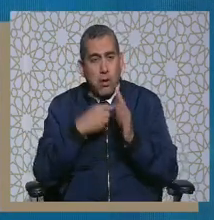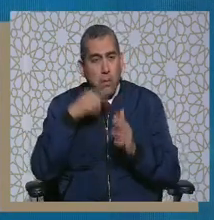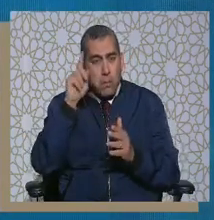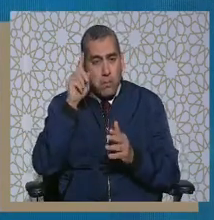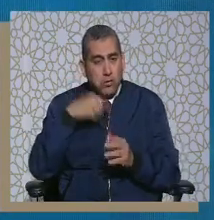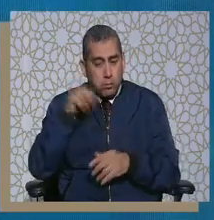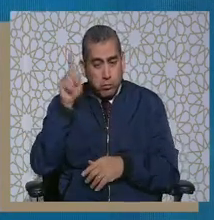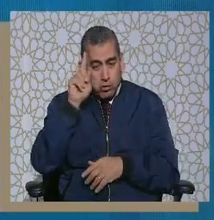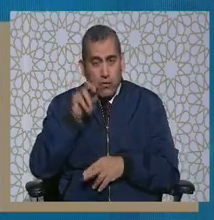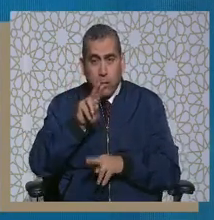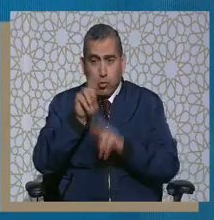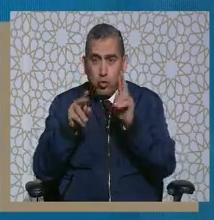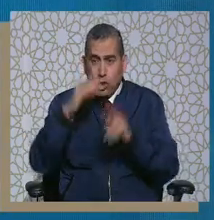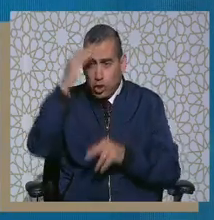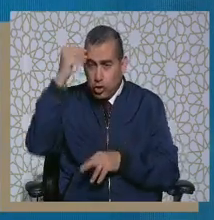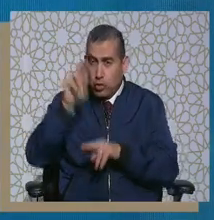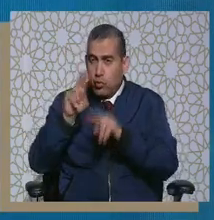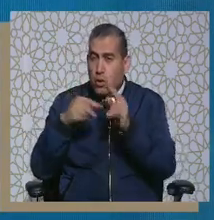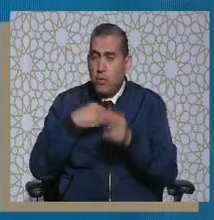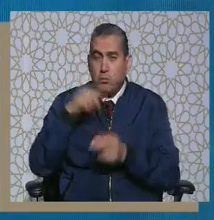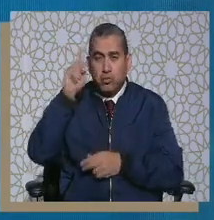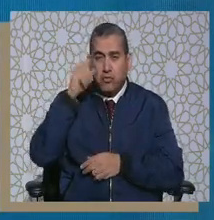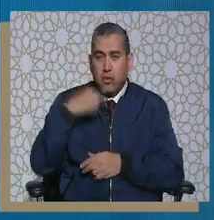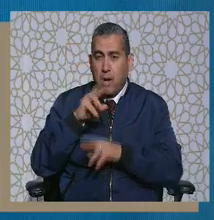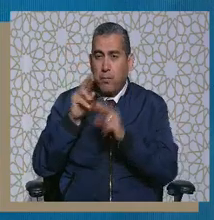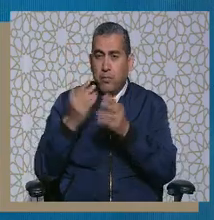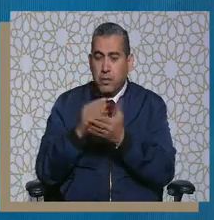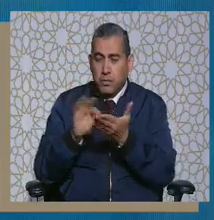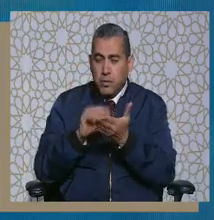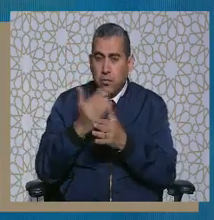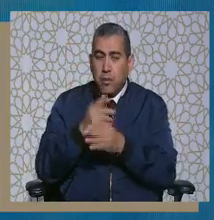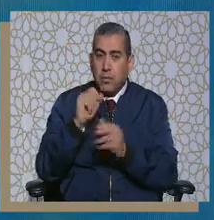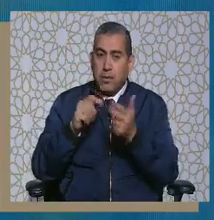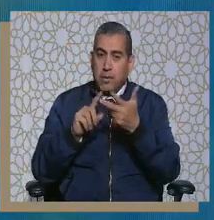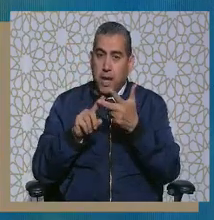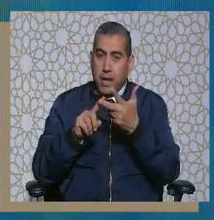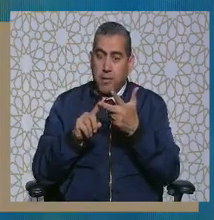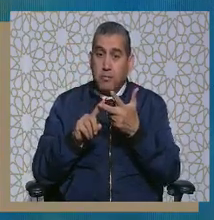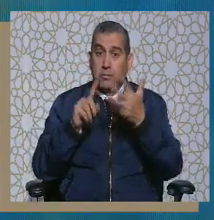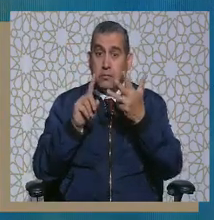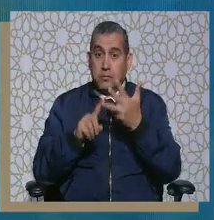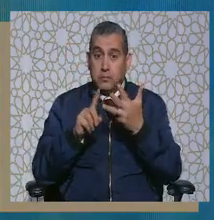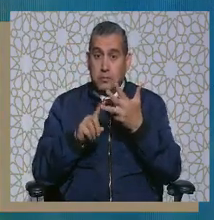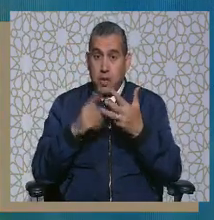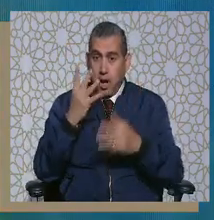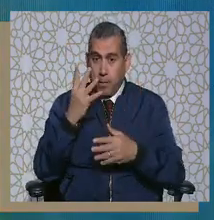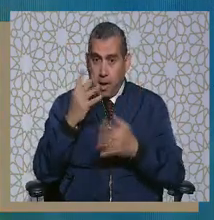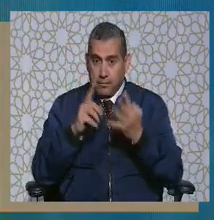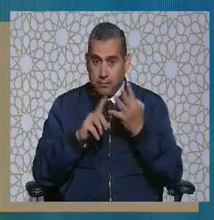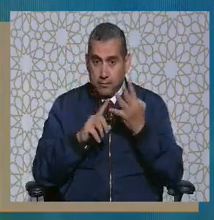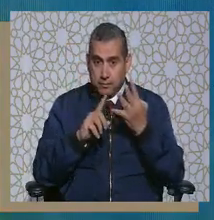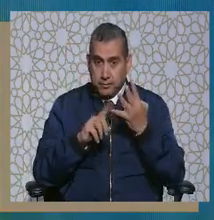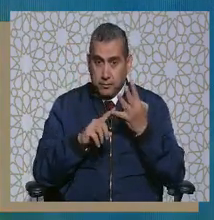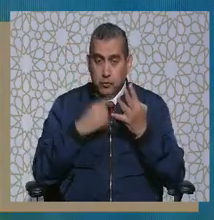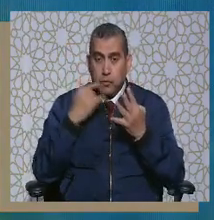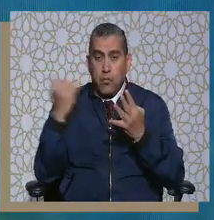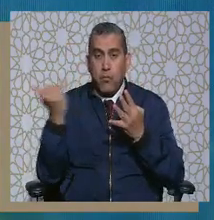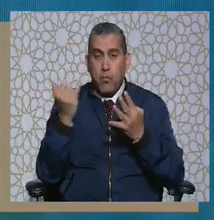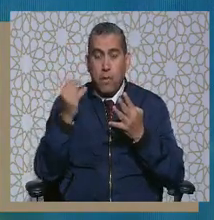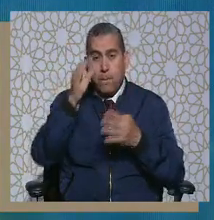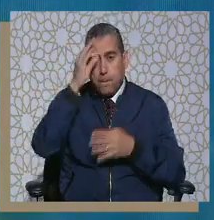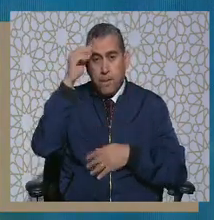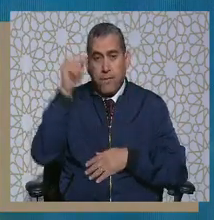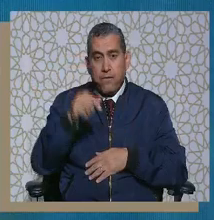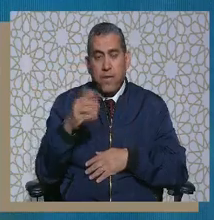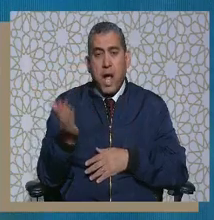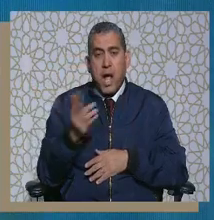تفهم اسال لكي تفهم يبقى ده ثالث اجراء رابع اجراء وهو اجراء مهم جدا جدا اذا حدث ليك